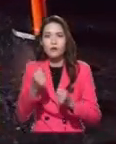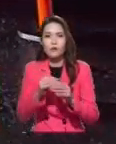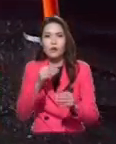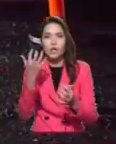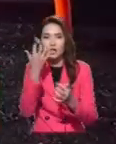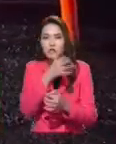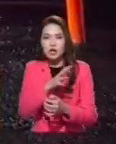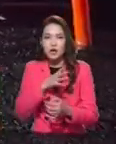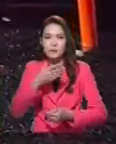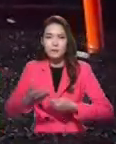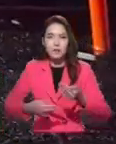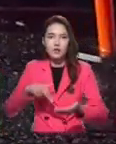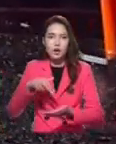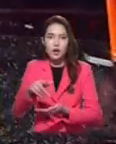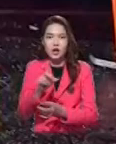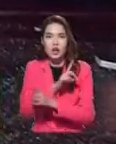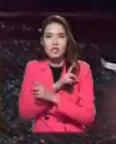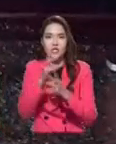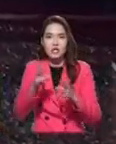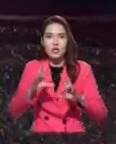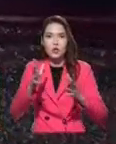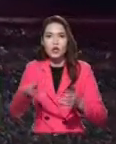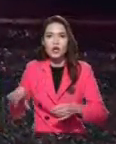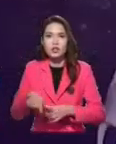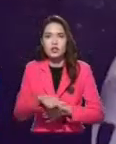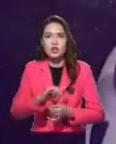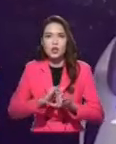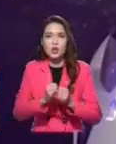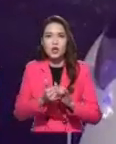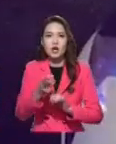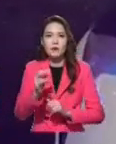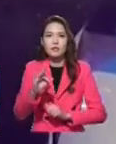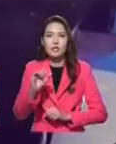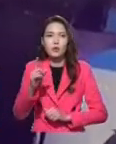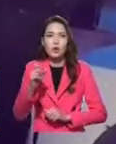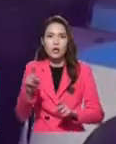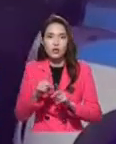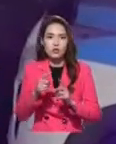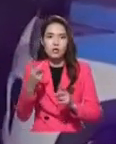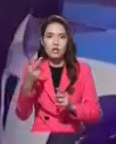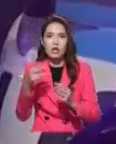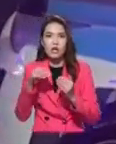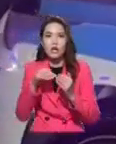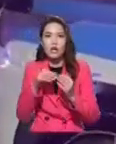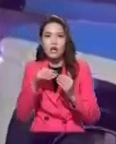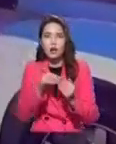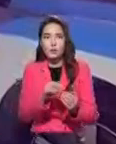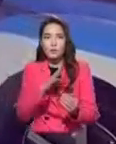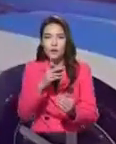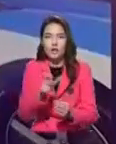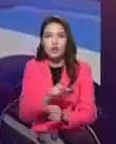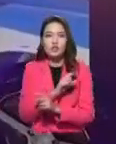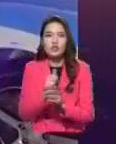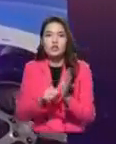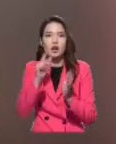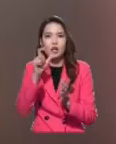пешехода. Еще одна смертельная авария случилась на трассе Усть-Каменогорск-Быструха. Там также столкнулись два авто, погиб 16-летний